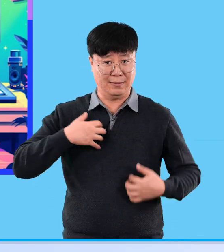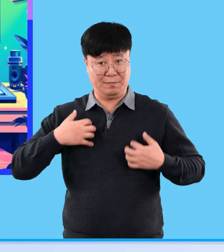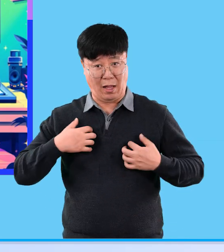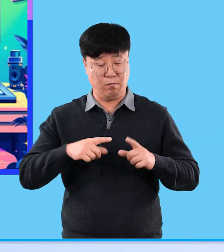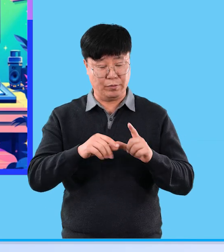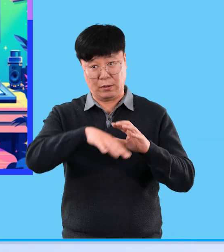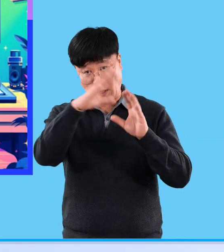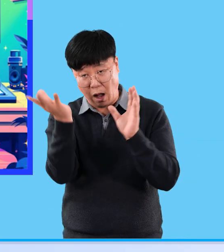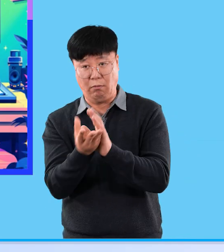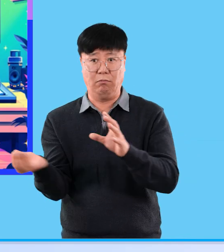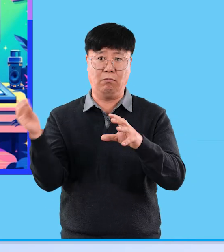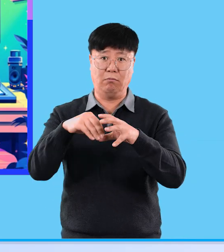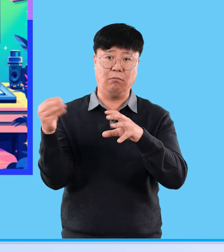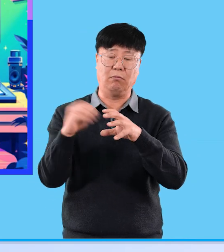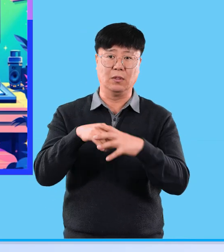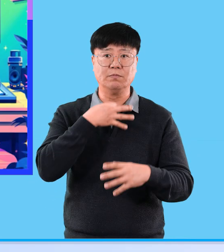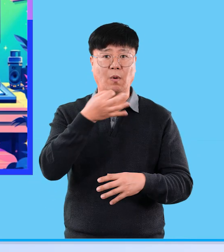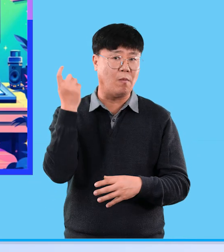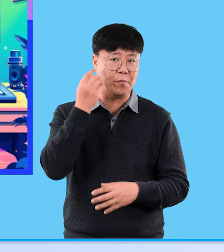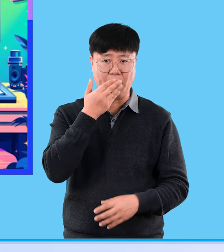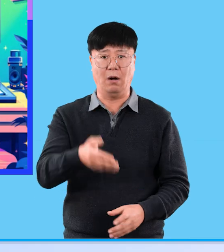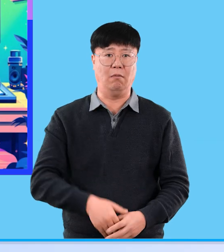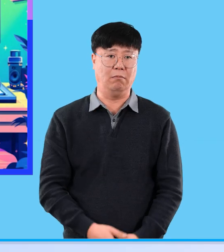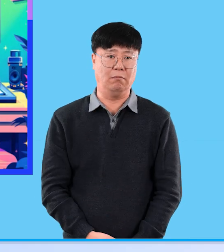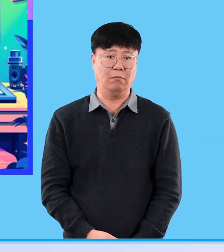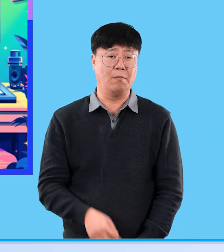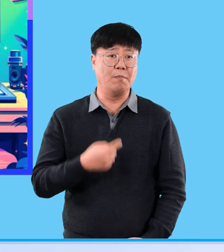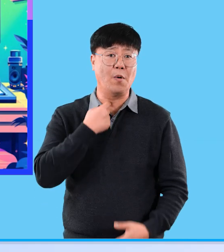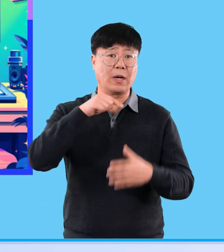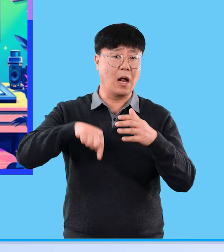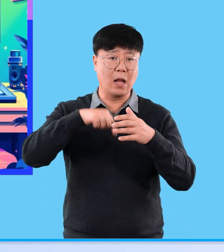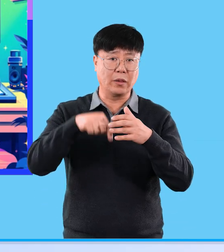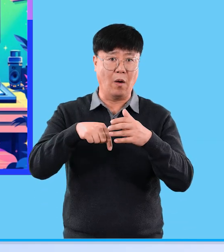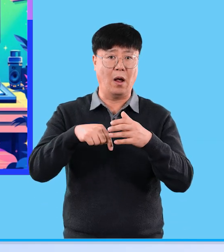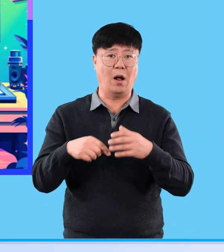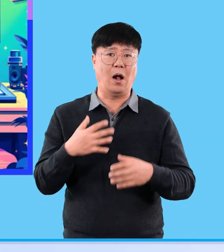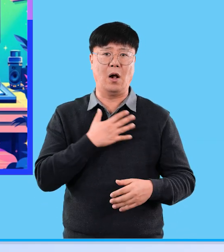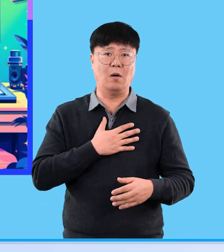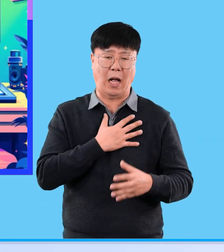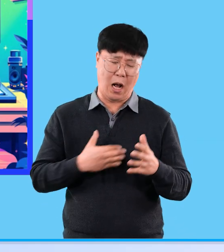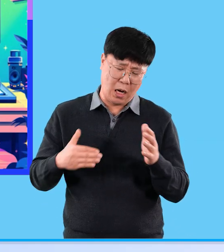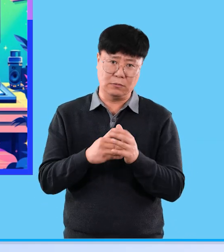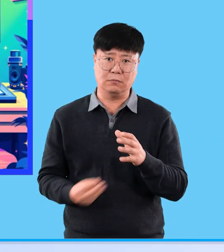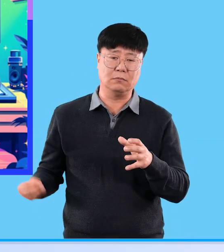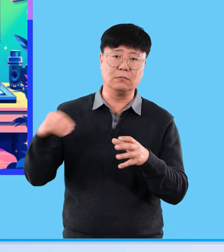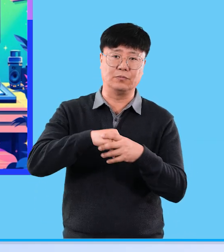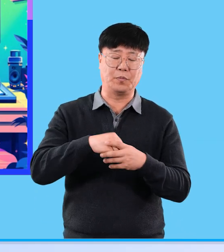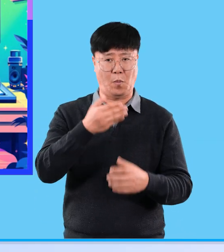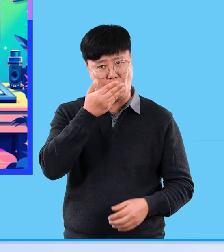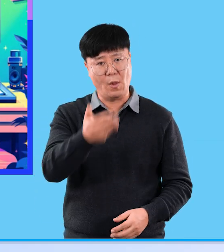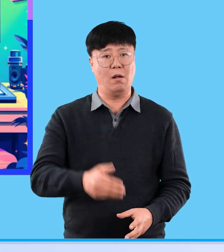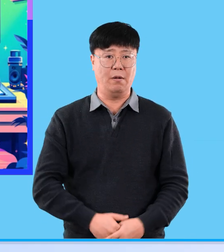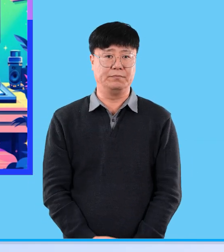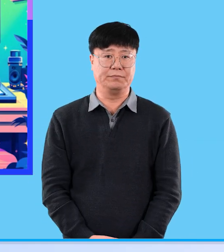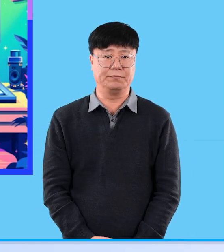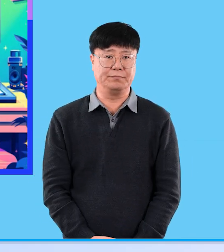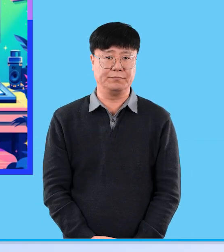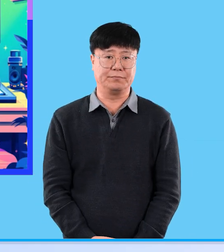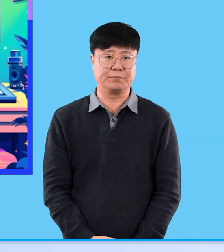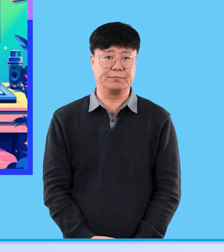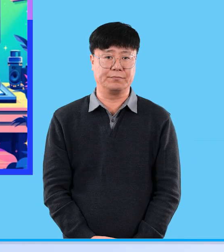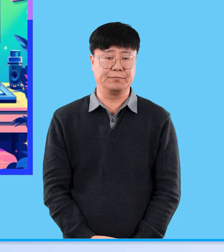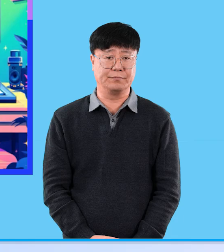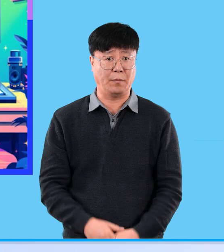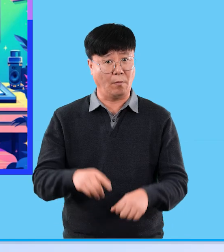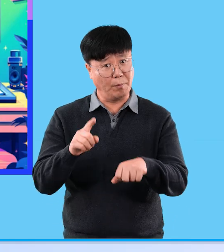슬프다, 기쁘다 그런 부분들을 입력하게 되면은 목소리 안에다가 그런 감정까지 집어넣을 수가